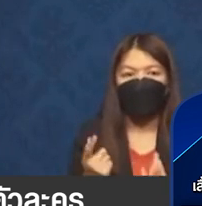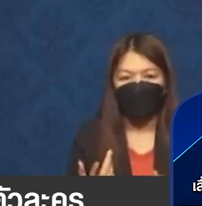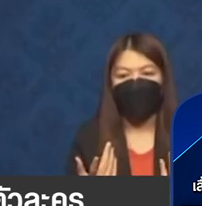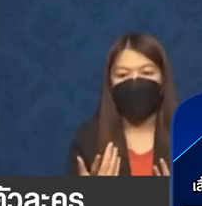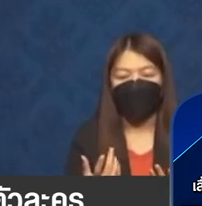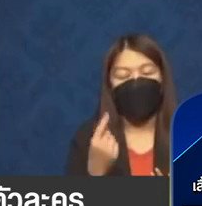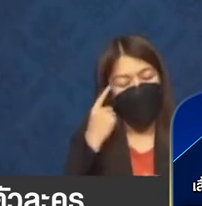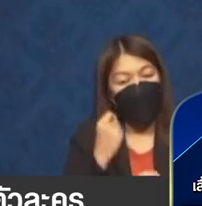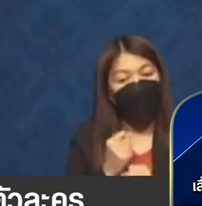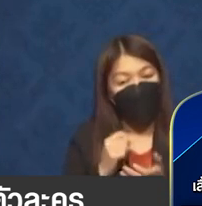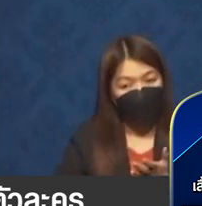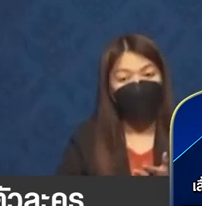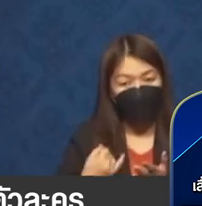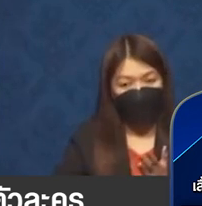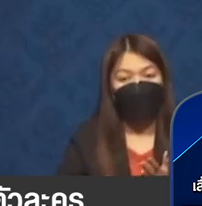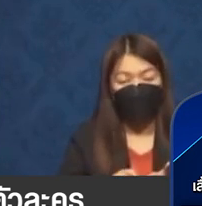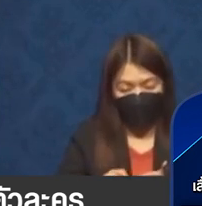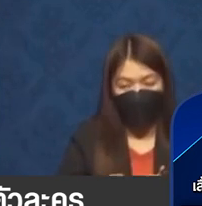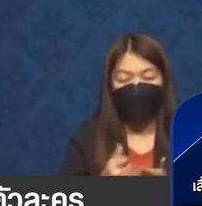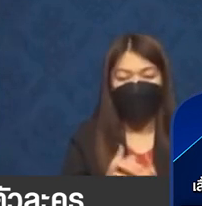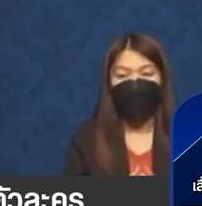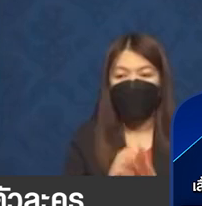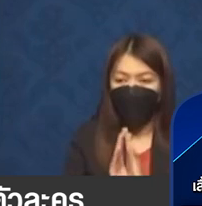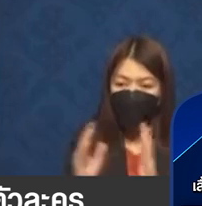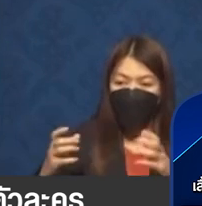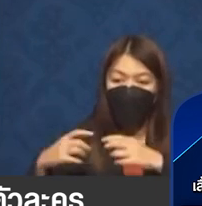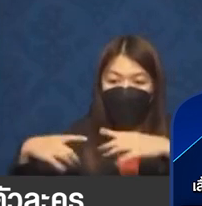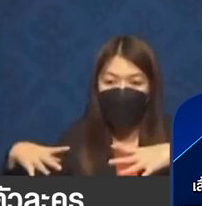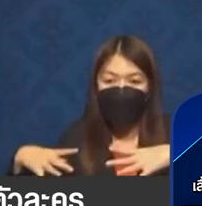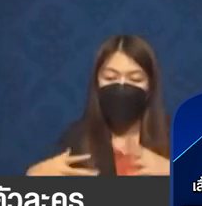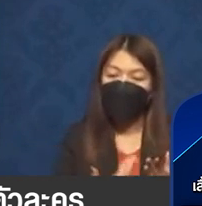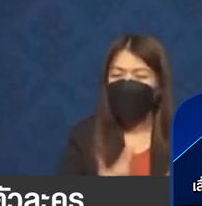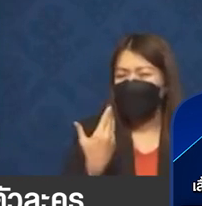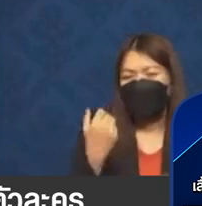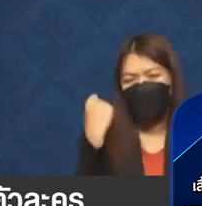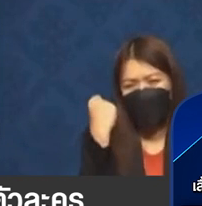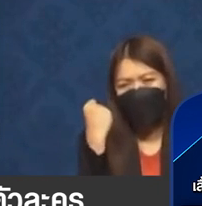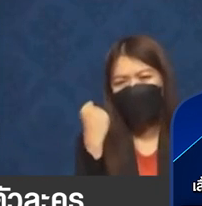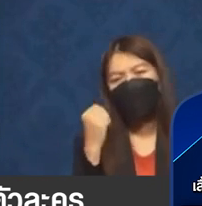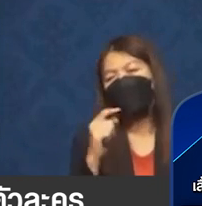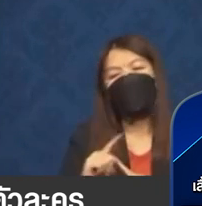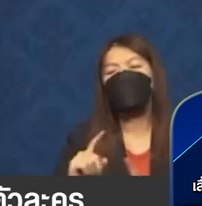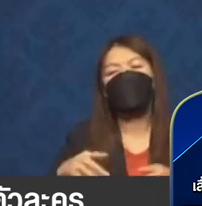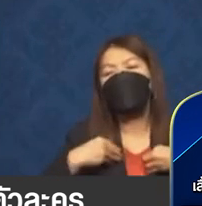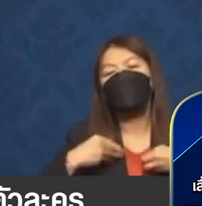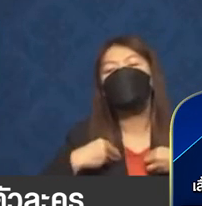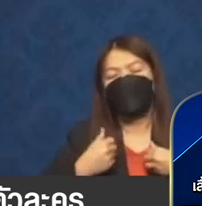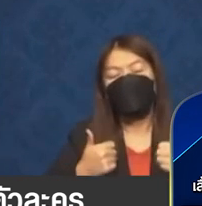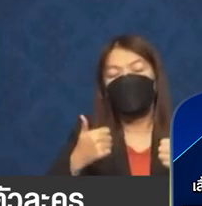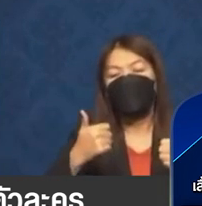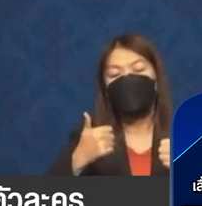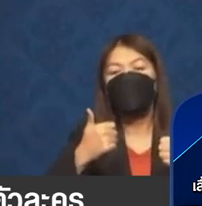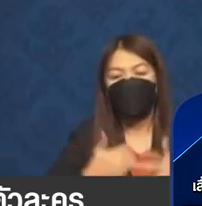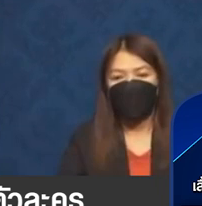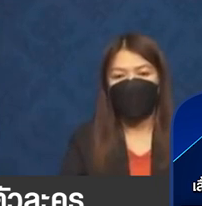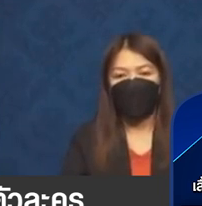แพทย์ชนน่านสีแก้วส.ส.น่านและหัวหน้าพรรคเพื่อไทยในฐานะผู้นำฝ่ายค้านแถลงเปิดยติเสร็จสิ้นพลเอกประยุทธ์จันทร์โอชานาย